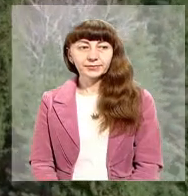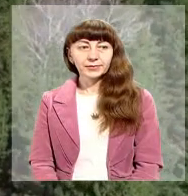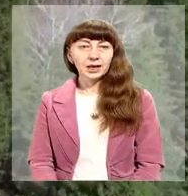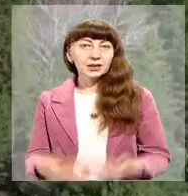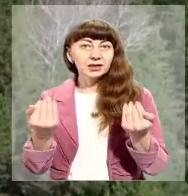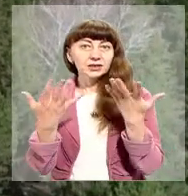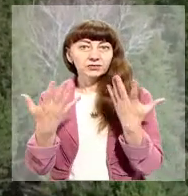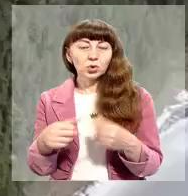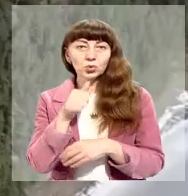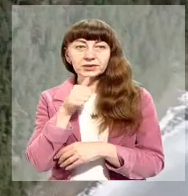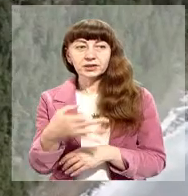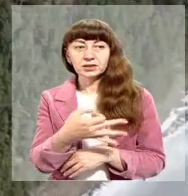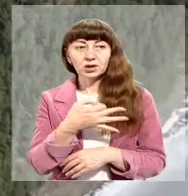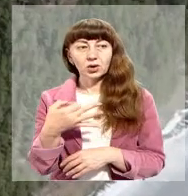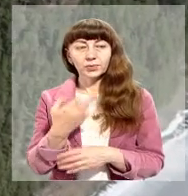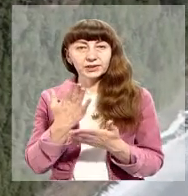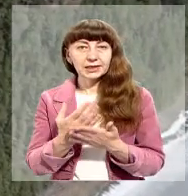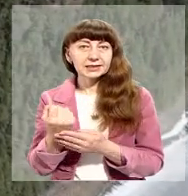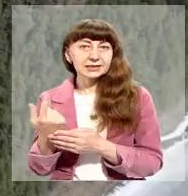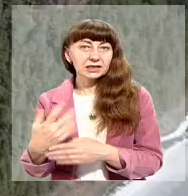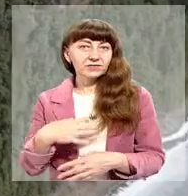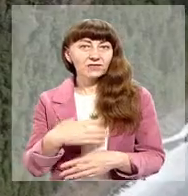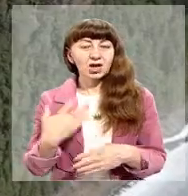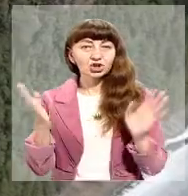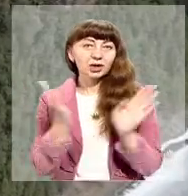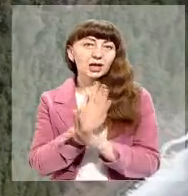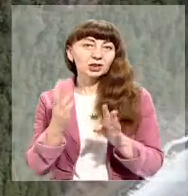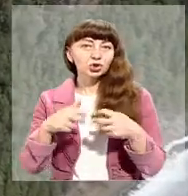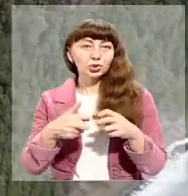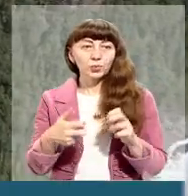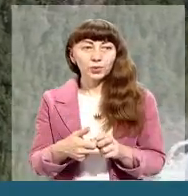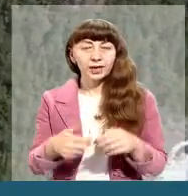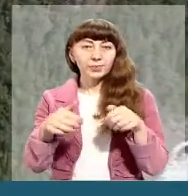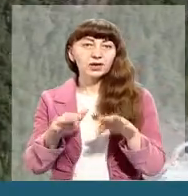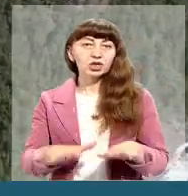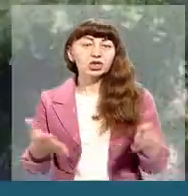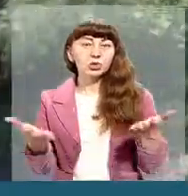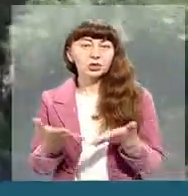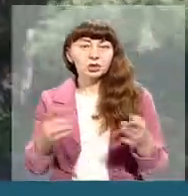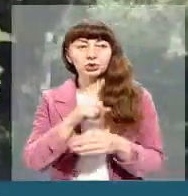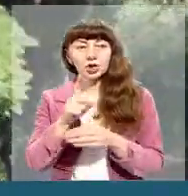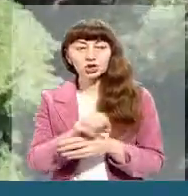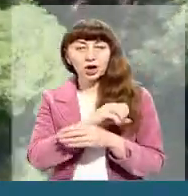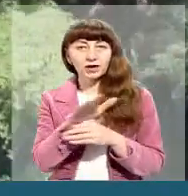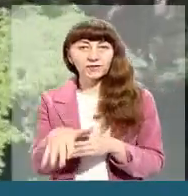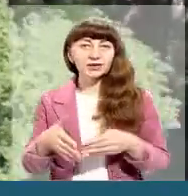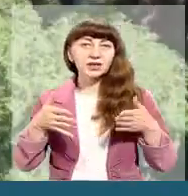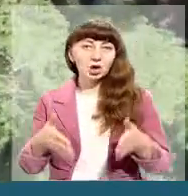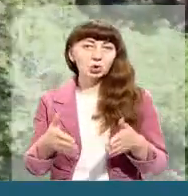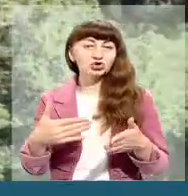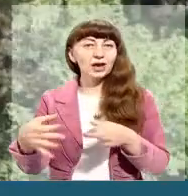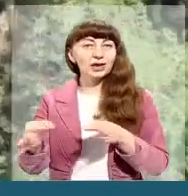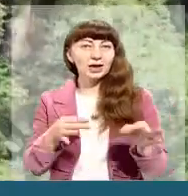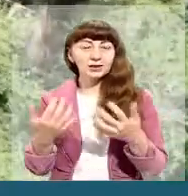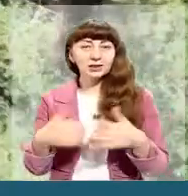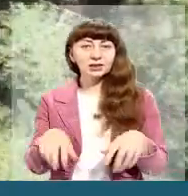В настоящее время в Кустанайской области имеется ряд актуальных экологических проблем, меры по решению которых должна охватить дорожная карта.